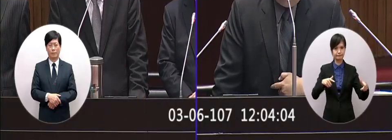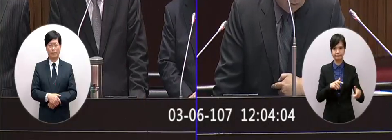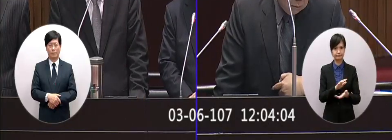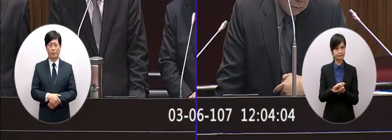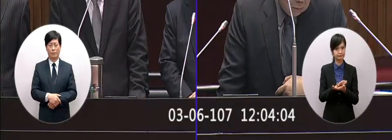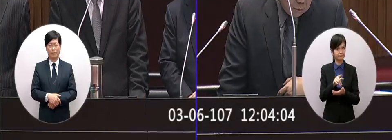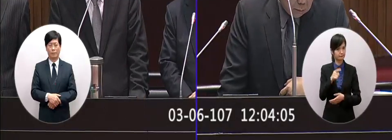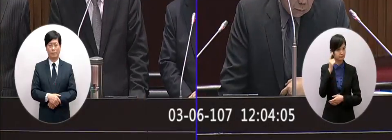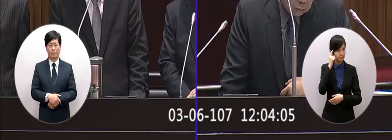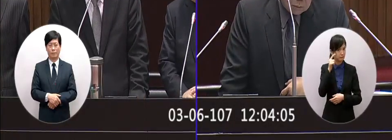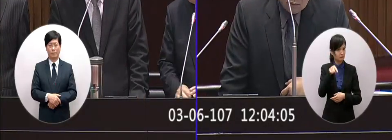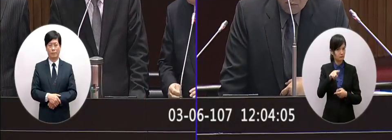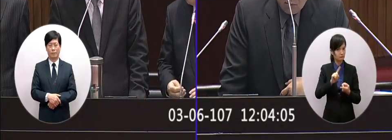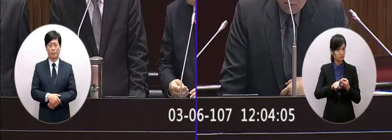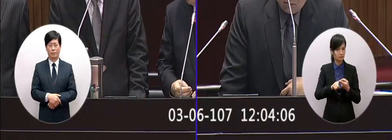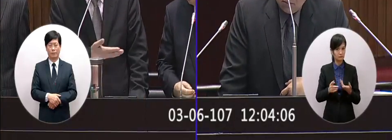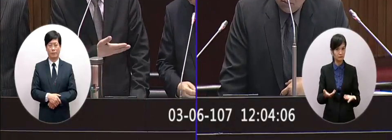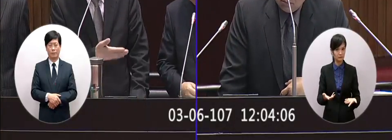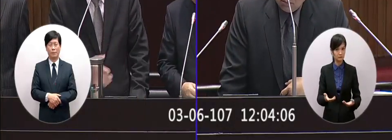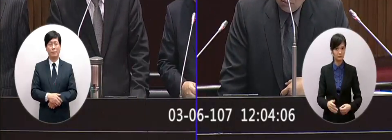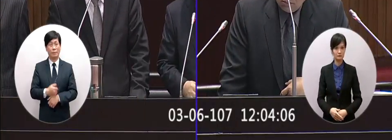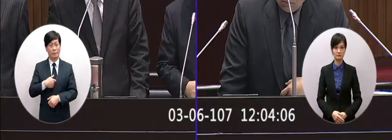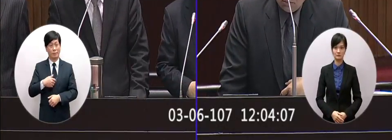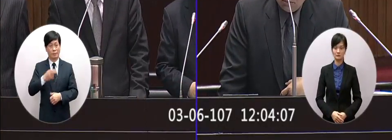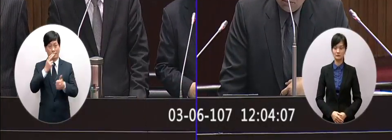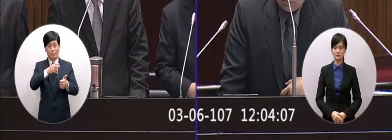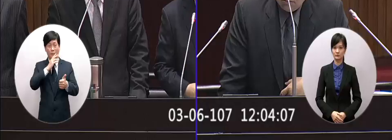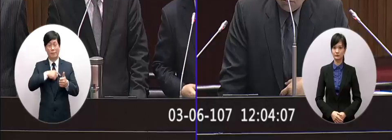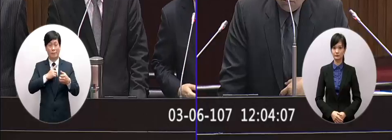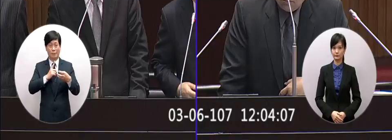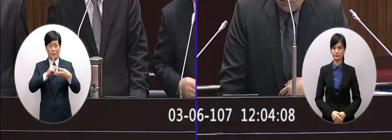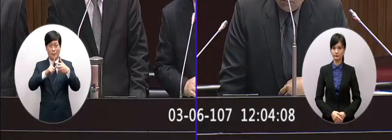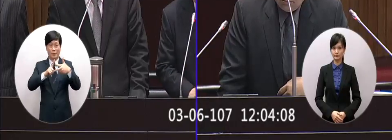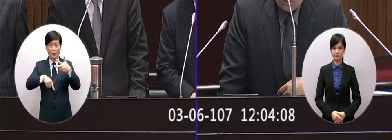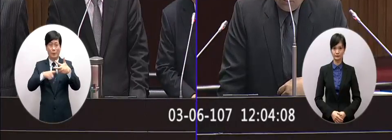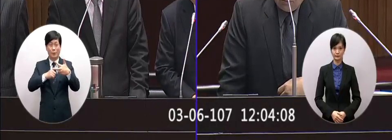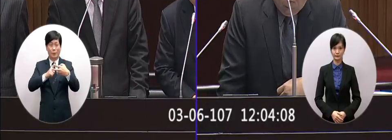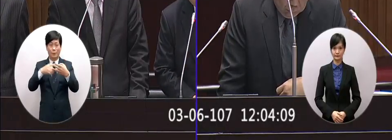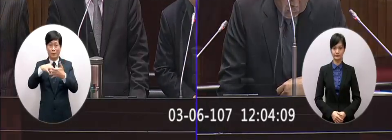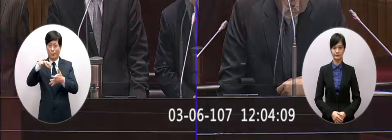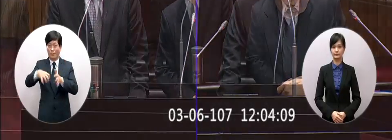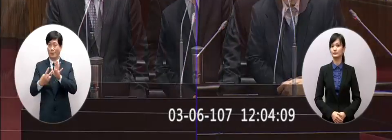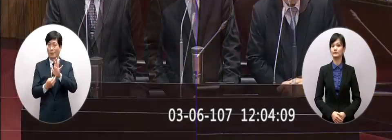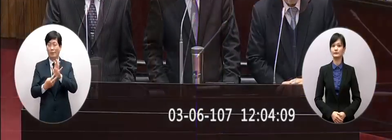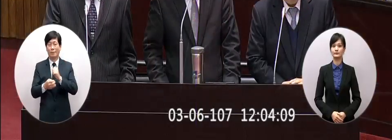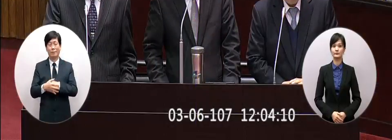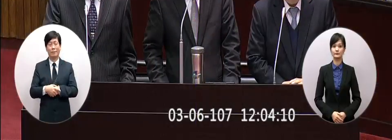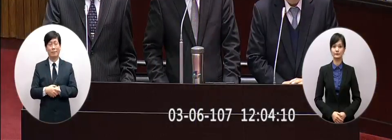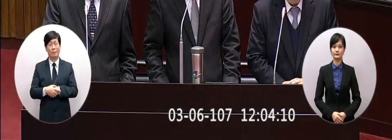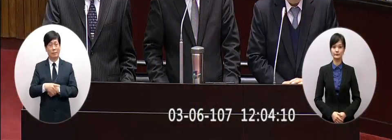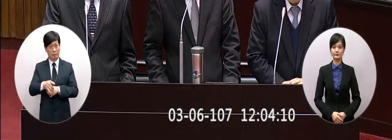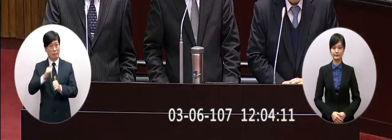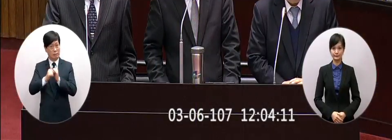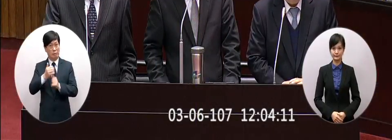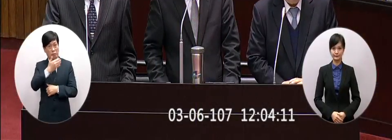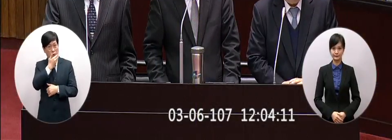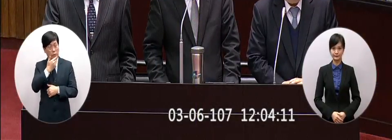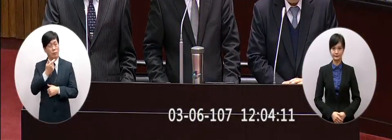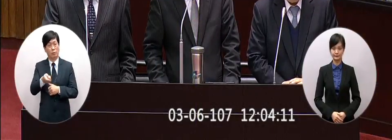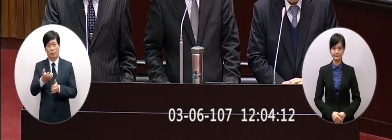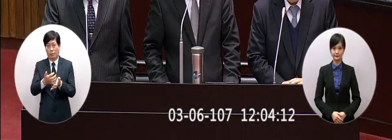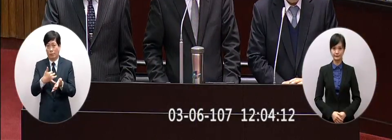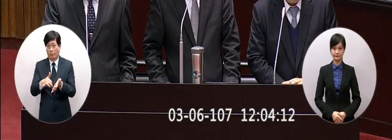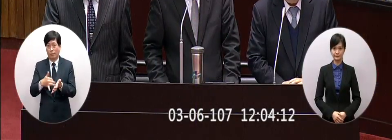为适当吗？ 我来请那个朱主席长跟你说明了。 跟委员报告一下，因为社会福利的经